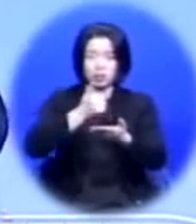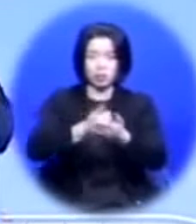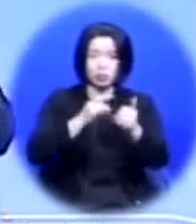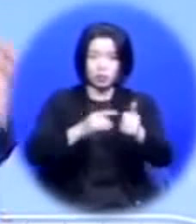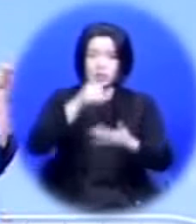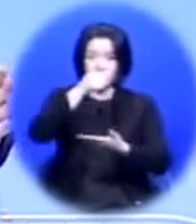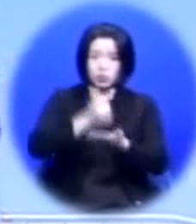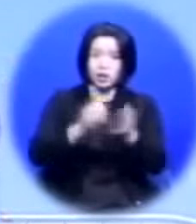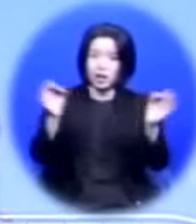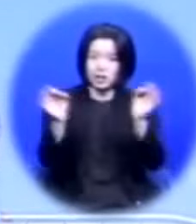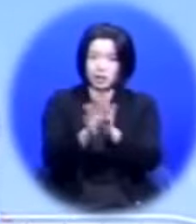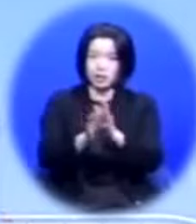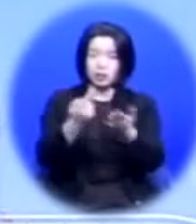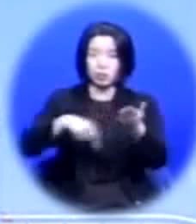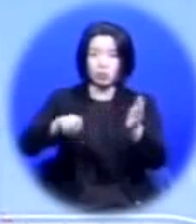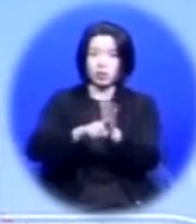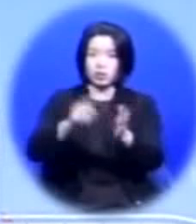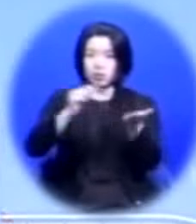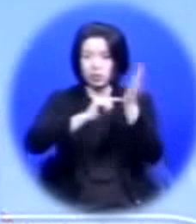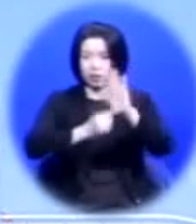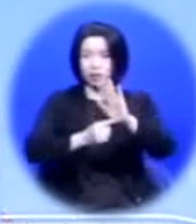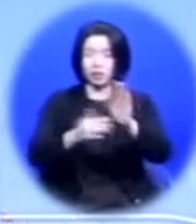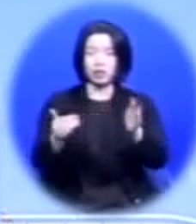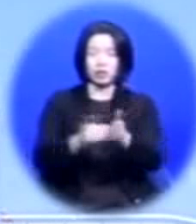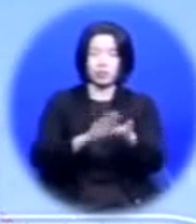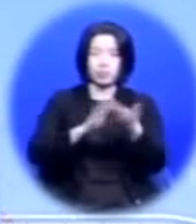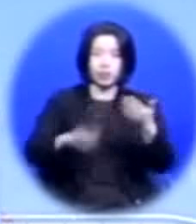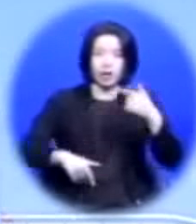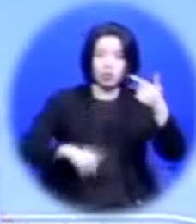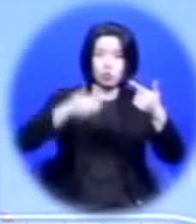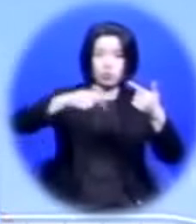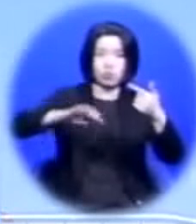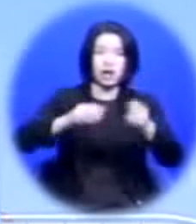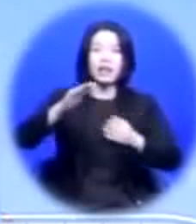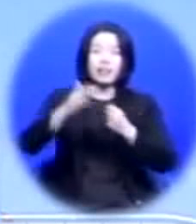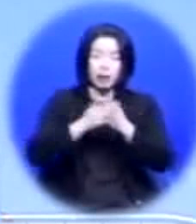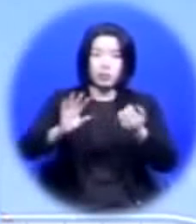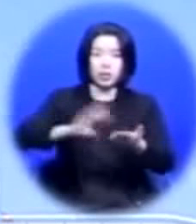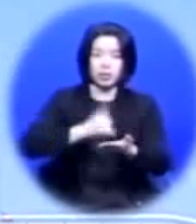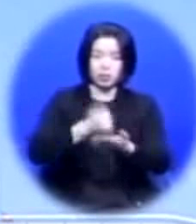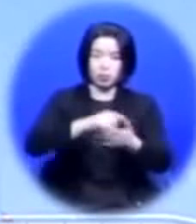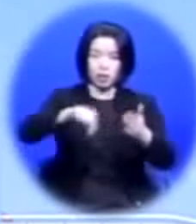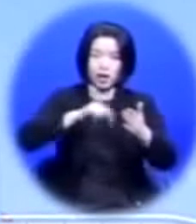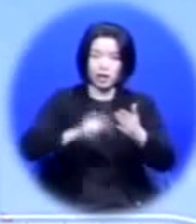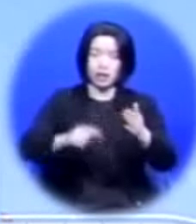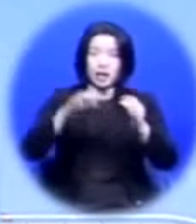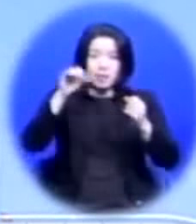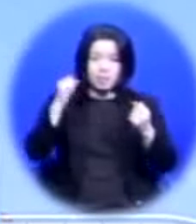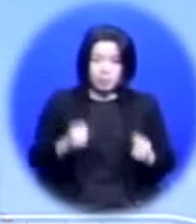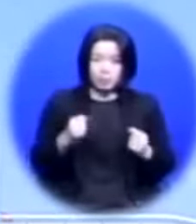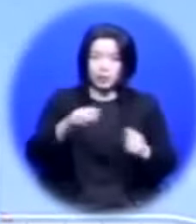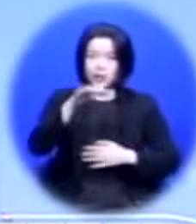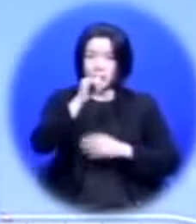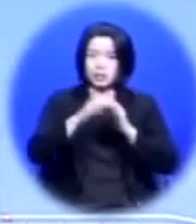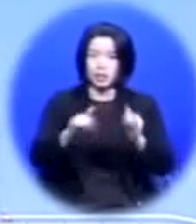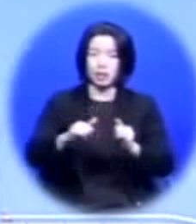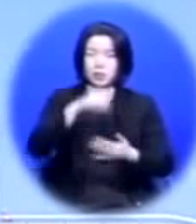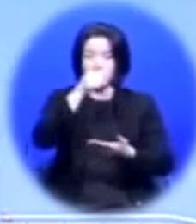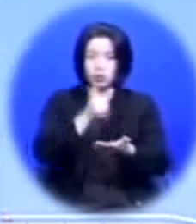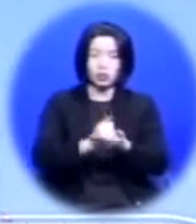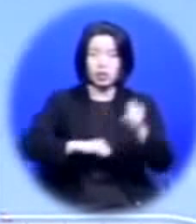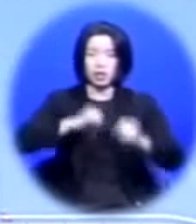죄를 없애려고 나타나셨습니다 6절에 그러므로 그리스도 안에 머물러 있는 사람마다 죄를 짓지